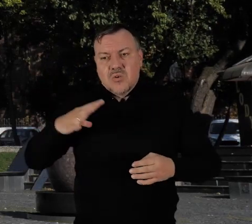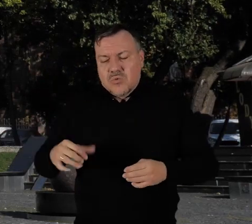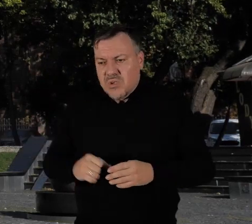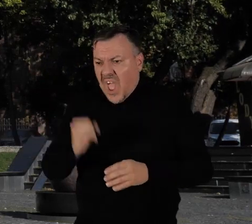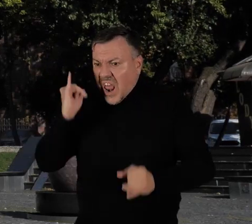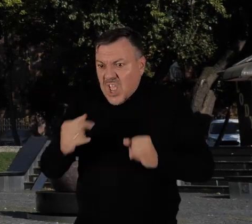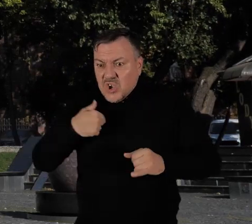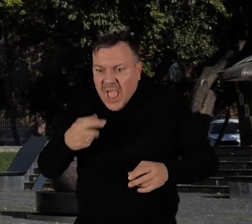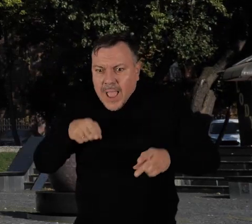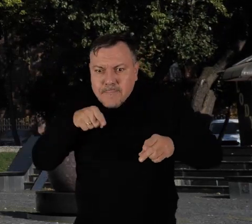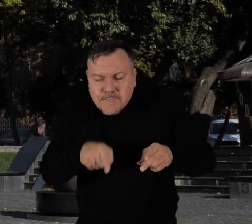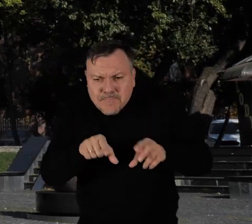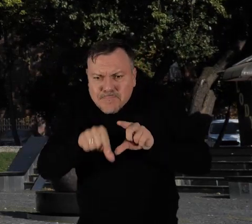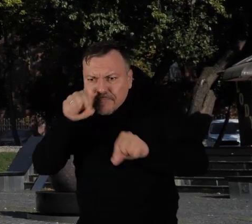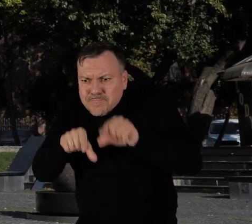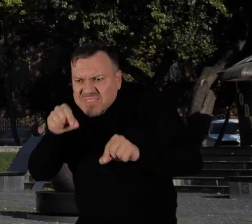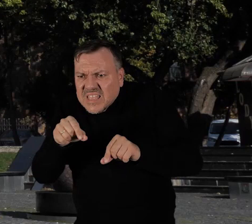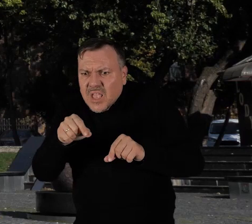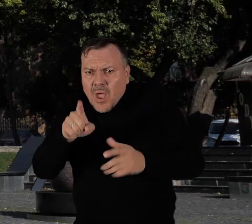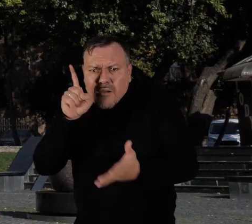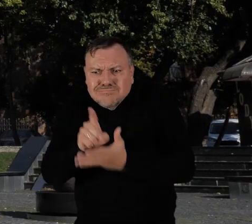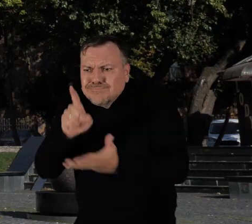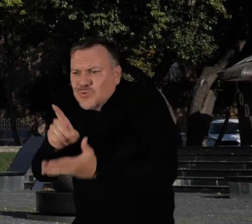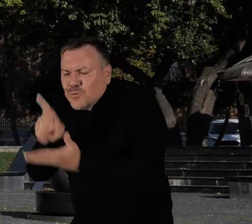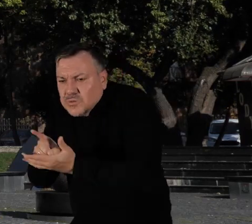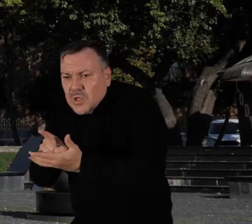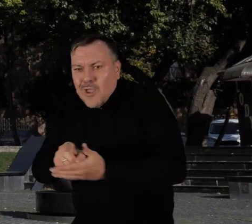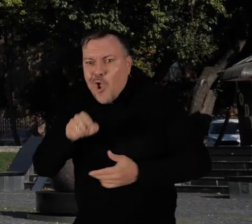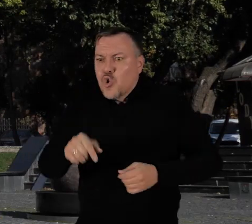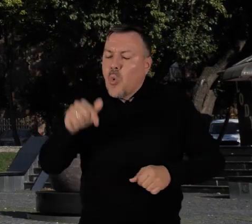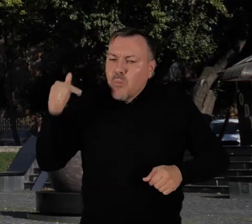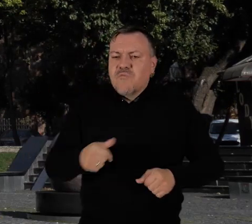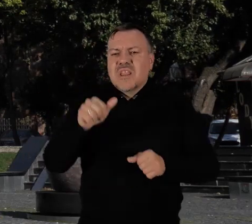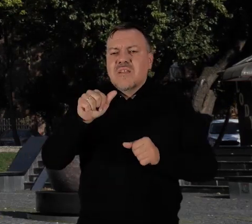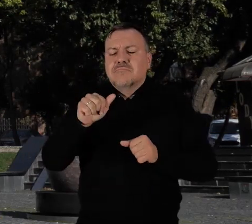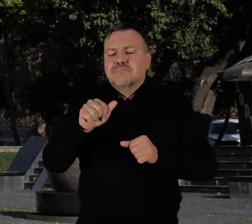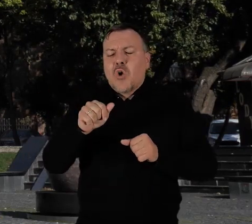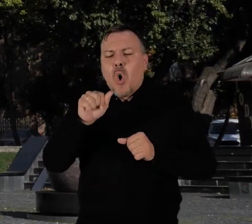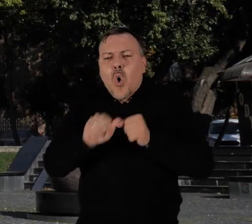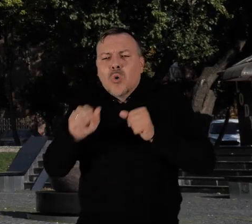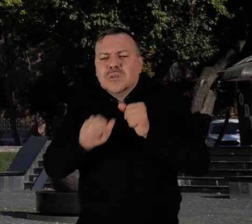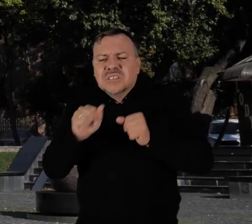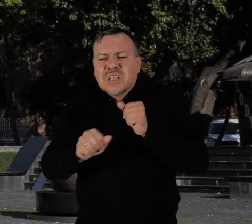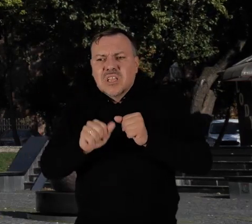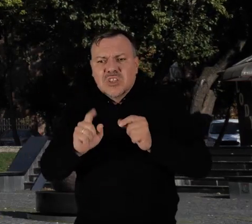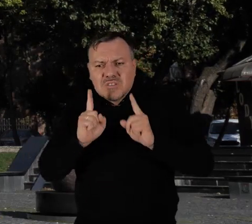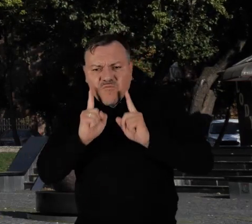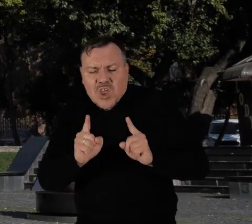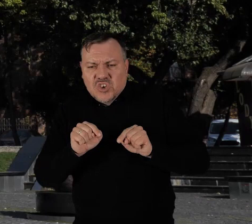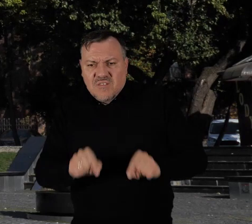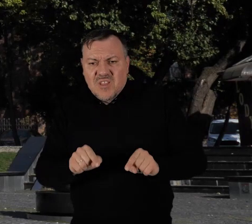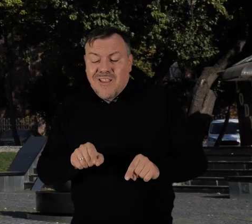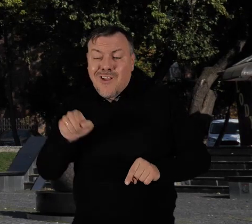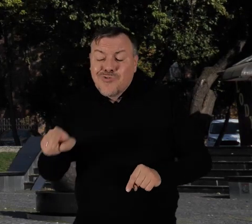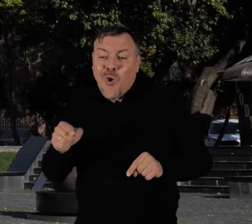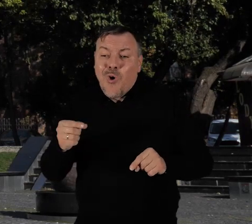się z trudnym zagadnieniem i odniosłem pewien sukces, to powinienem właściwie ten fakt ocenić. Intelektualna pokora, bo